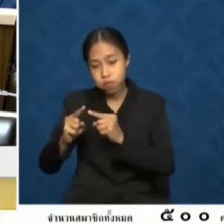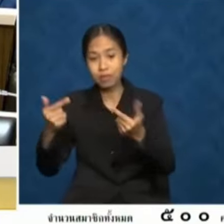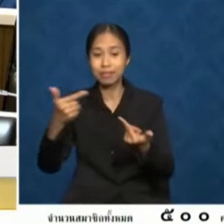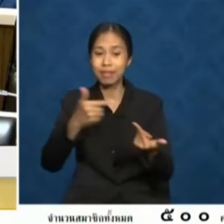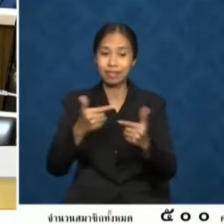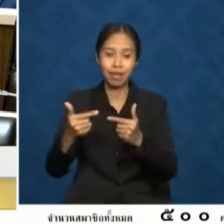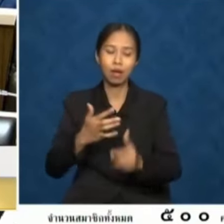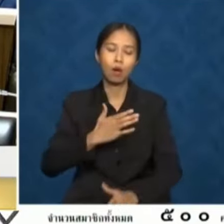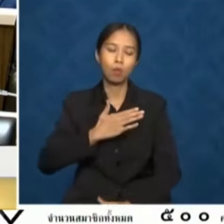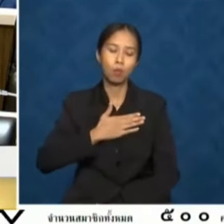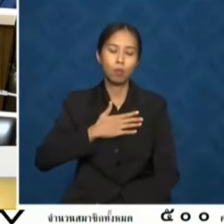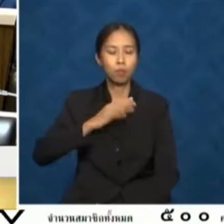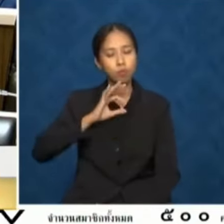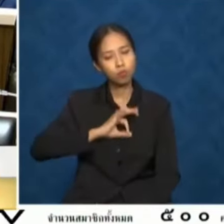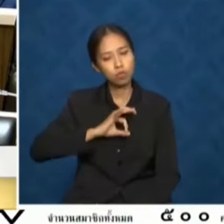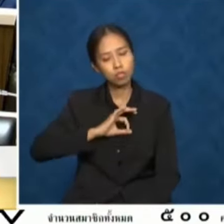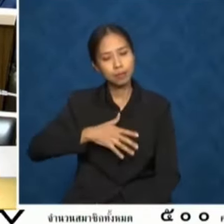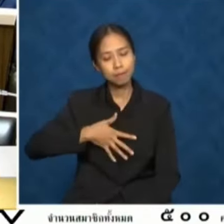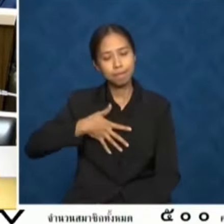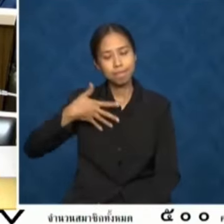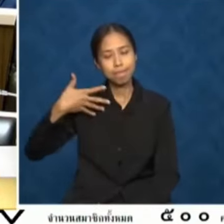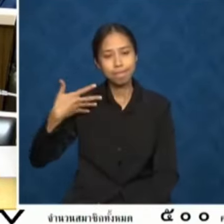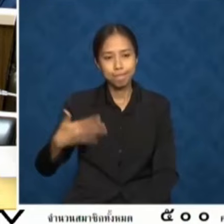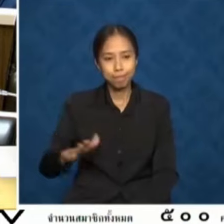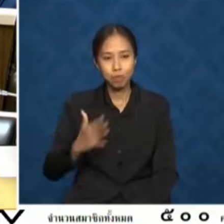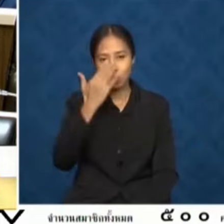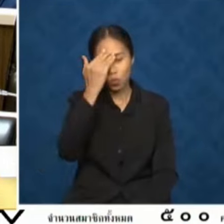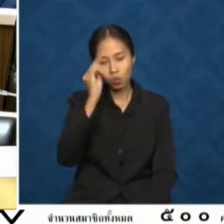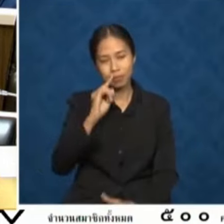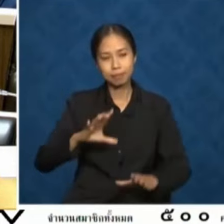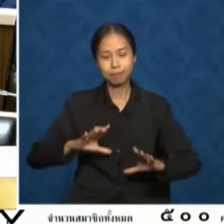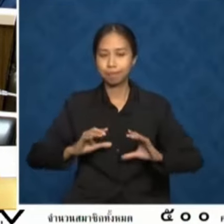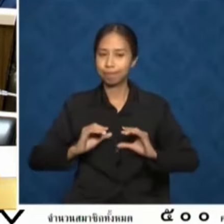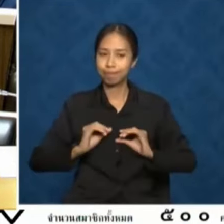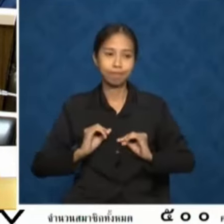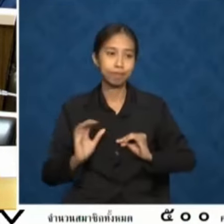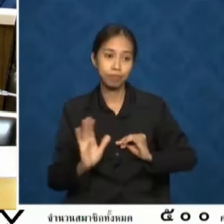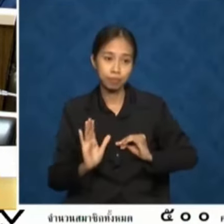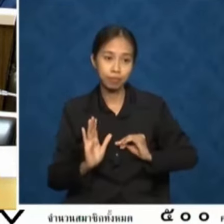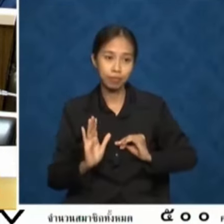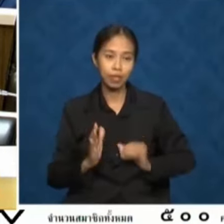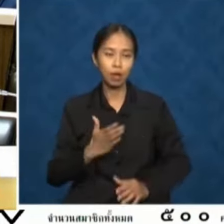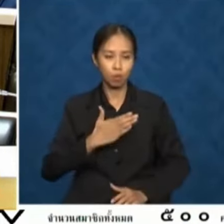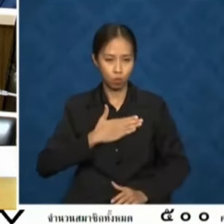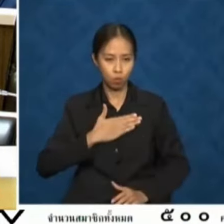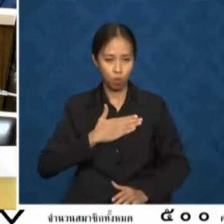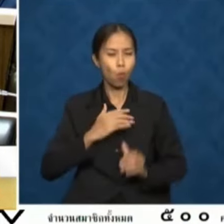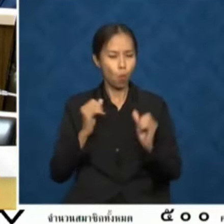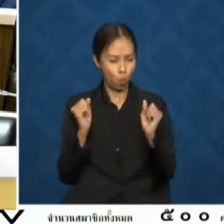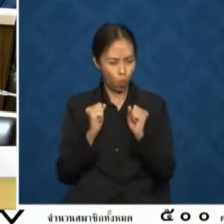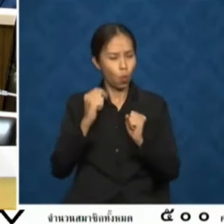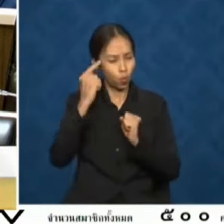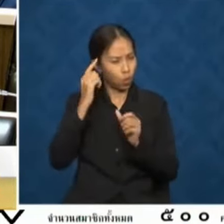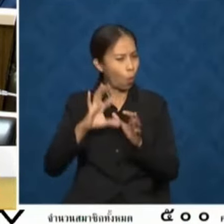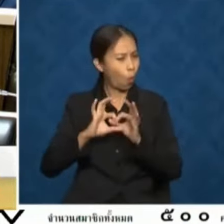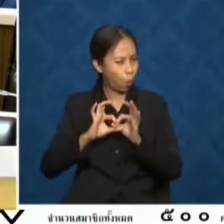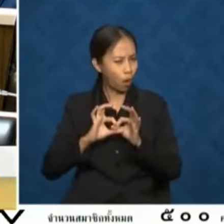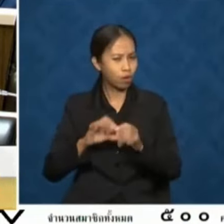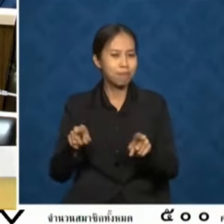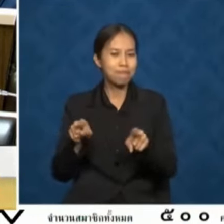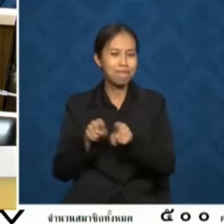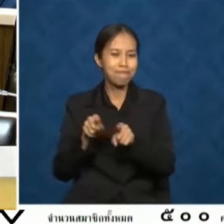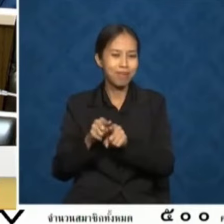ไม่สบายใจเหลือเกินครับกับผมไม่เห็นด้วยและกับผมกลัวว่าจะบานปลายเหมือนเหตุ